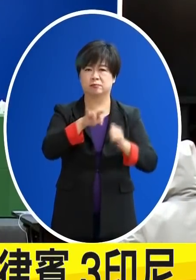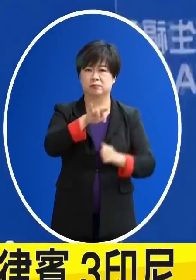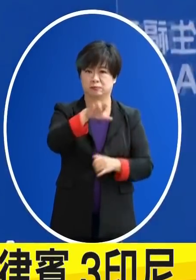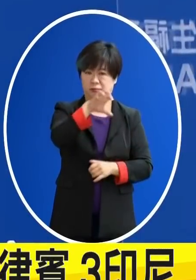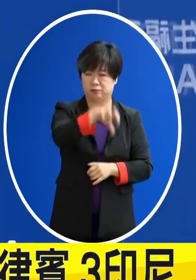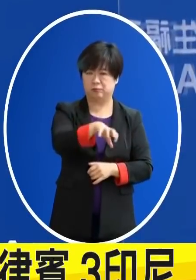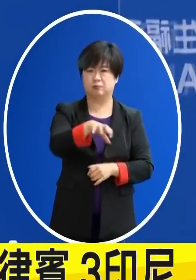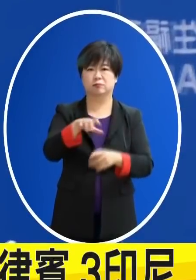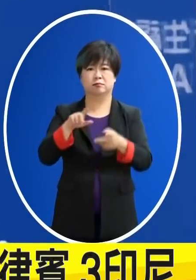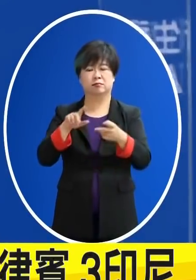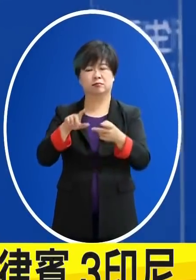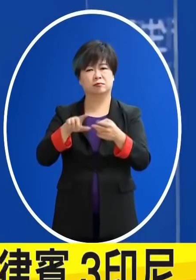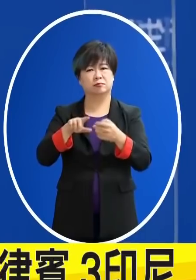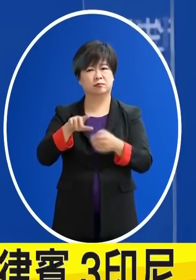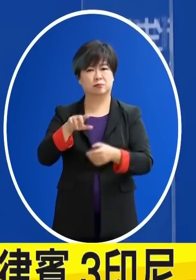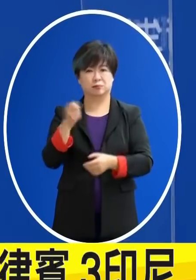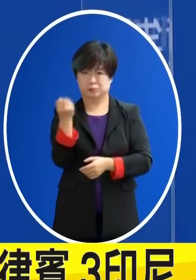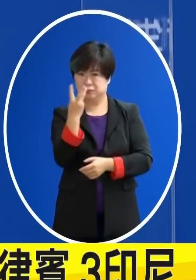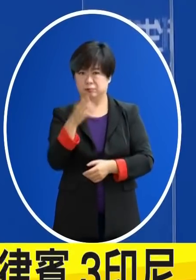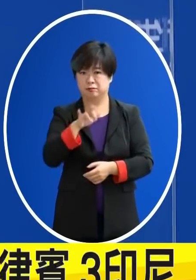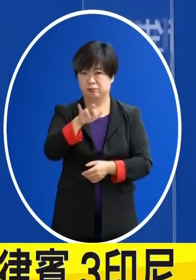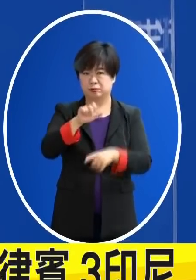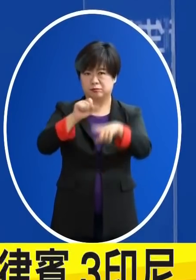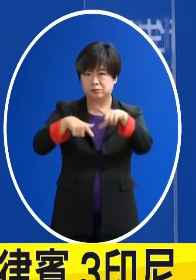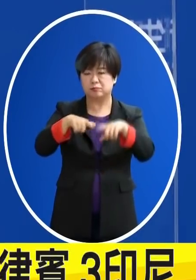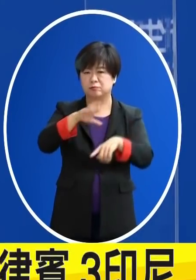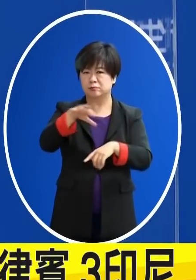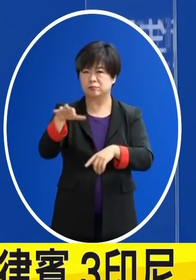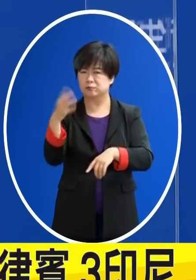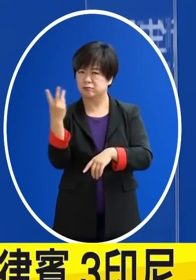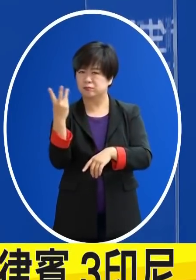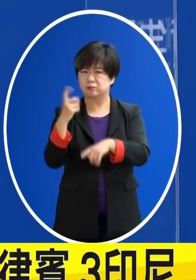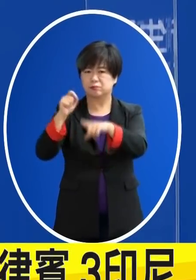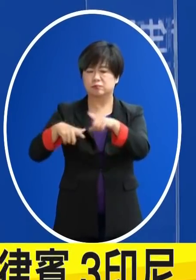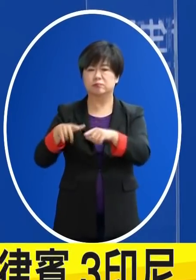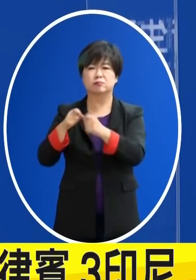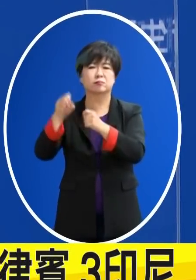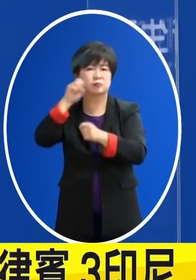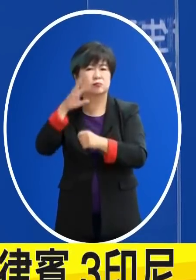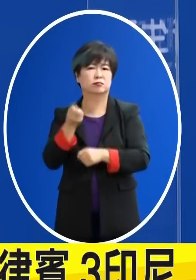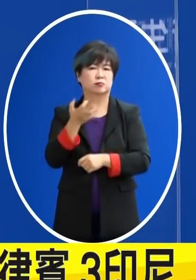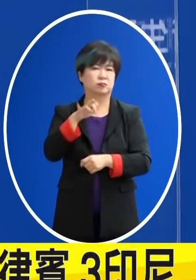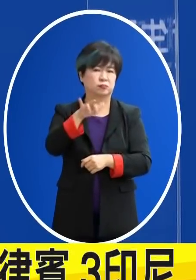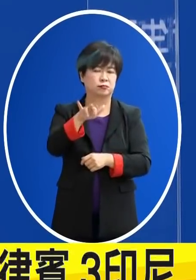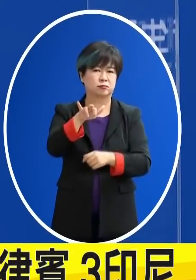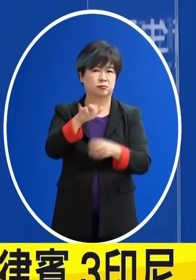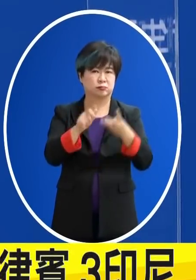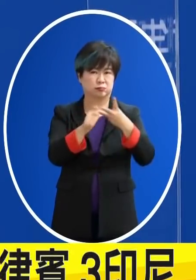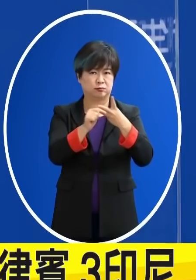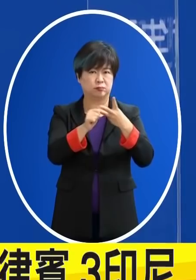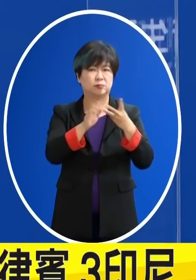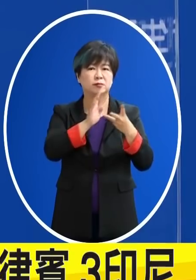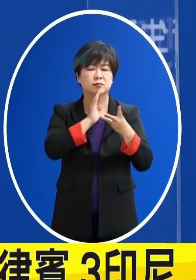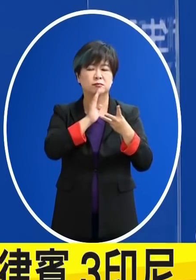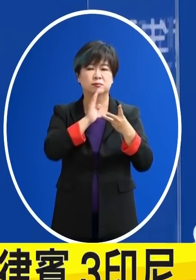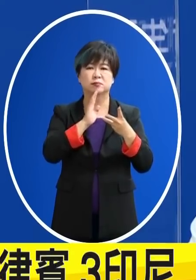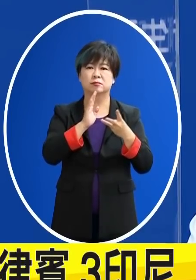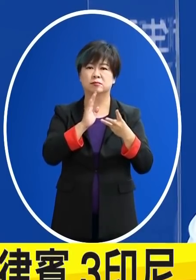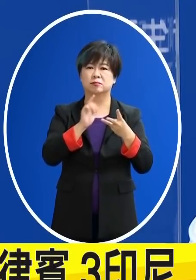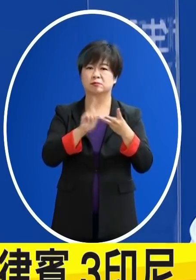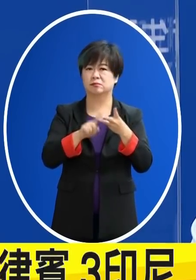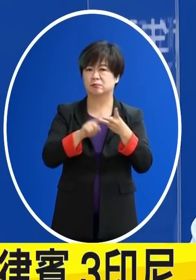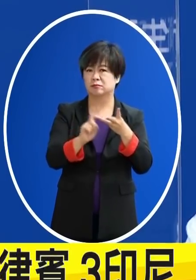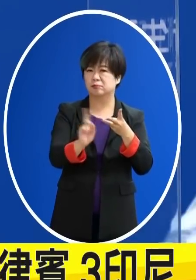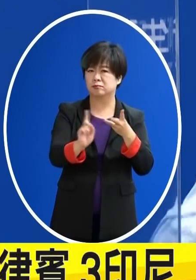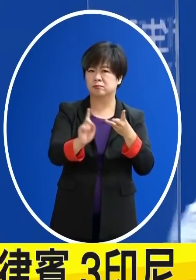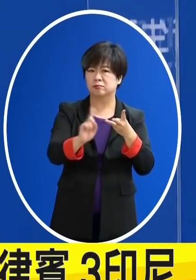还有三家航空公司的除了长荣跟华航以外，另外有一家是在执行